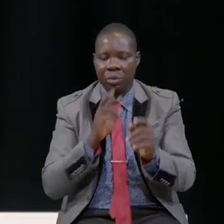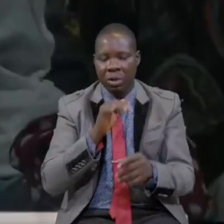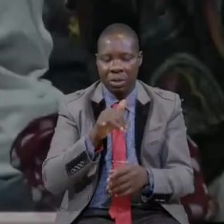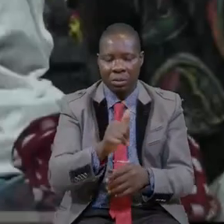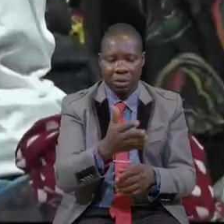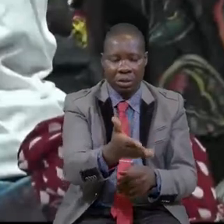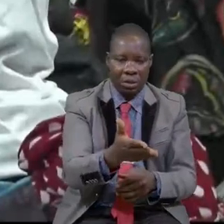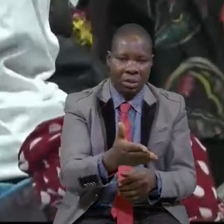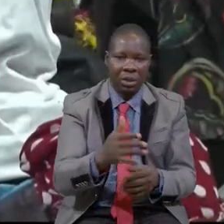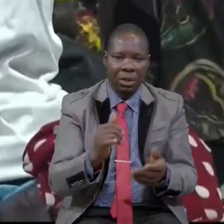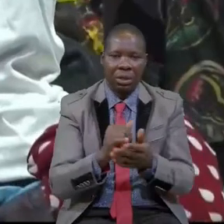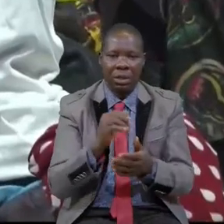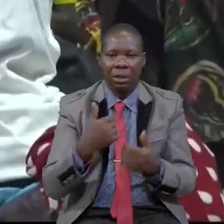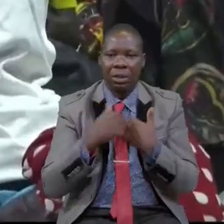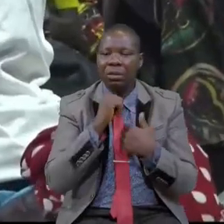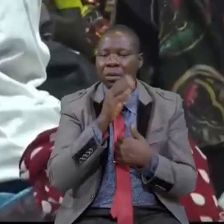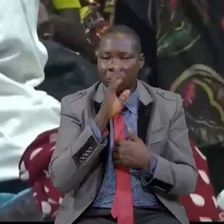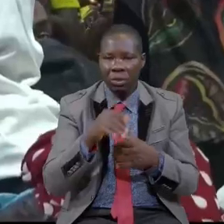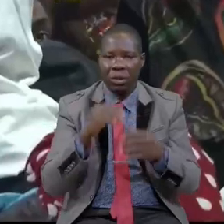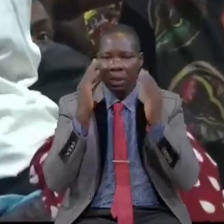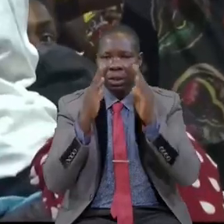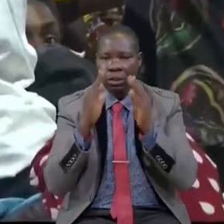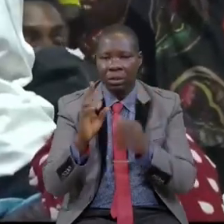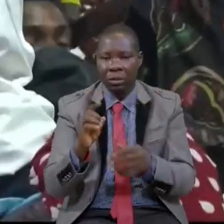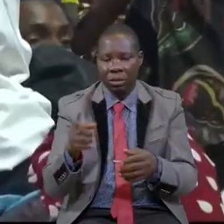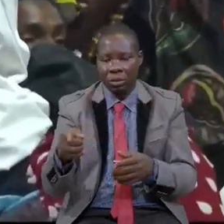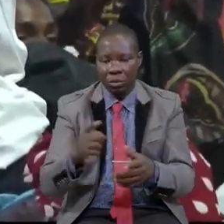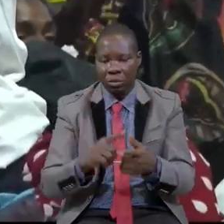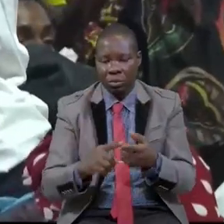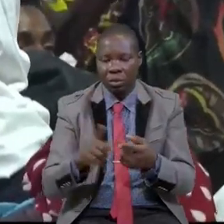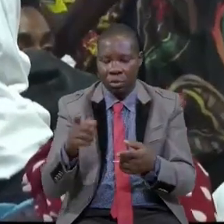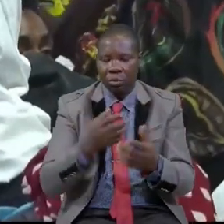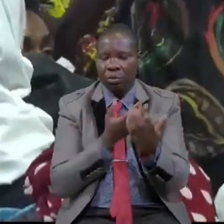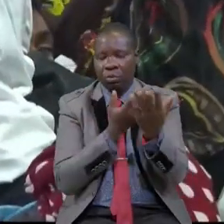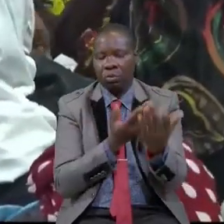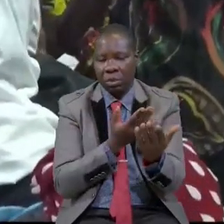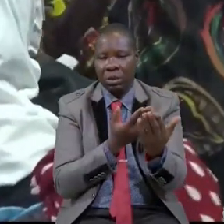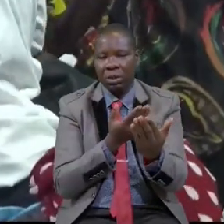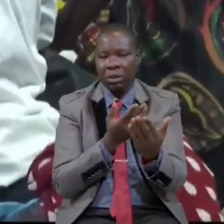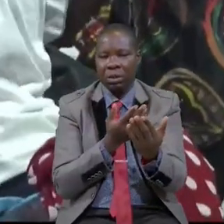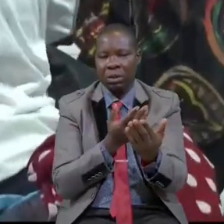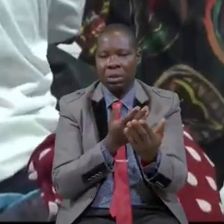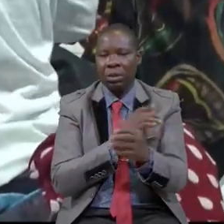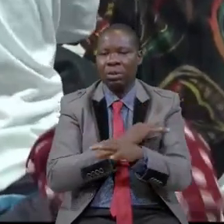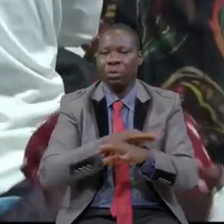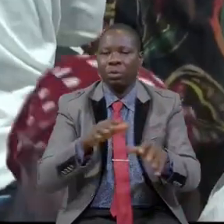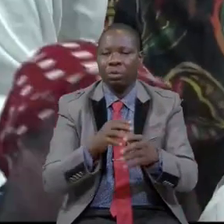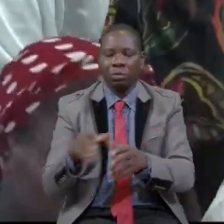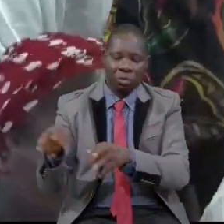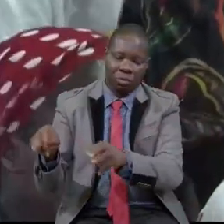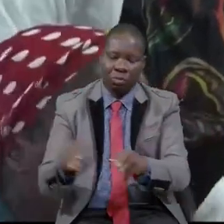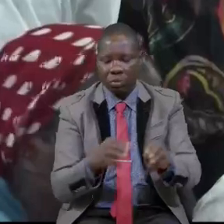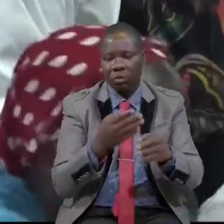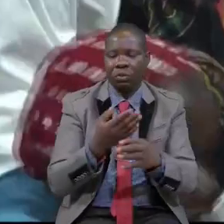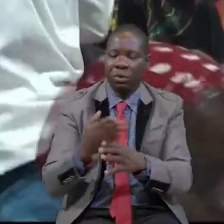main ce soir et qui ont donné leur vie au Seigneur. Donnez-leur les fiches de décision.